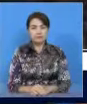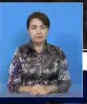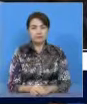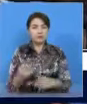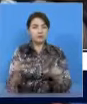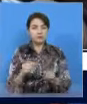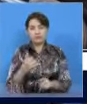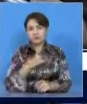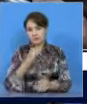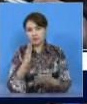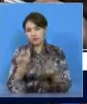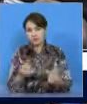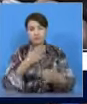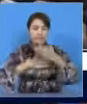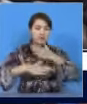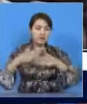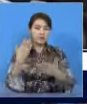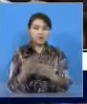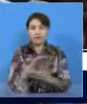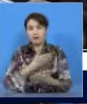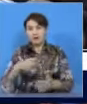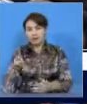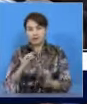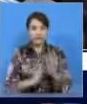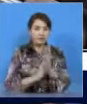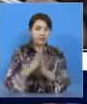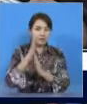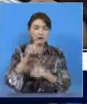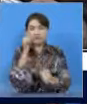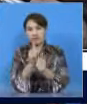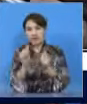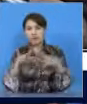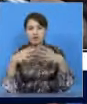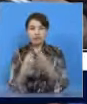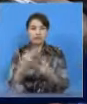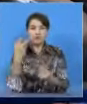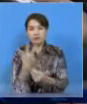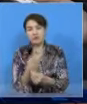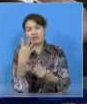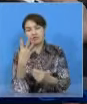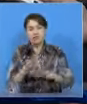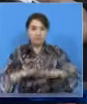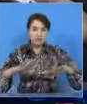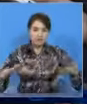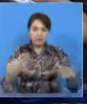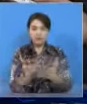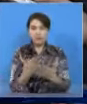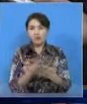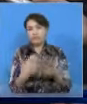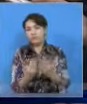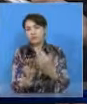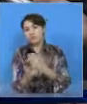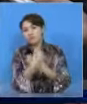То, что нас действительно радует, что демография нашего региона растет. В каждой семье сейчас трое и более детей. Много кто